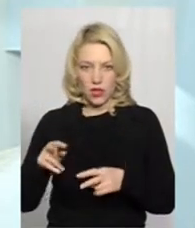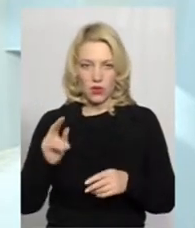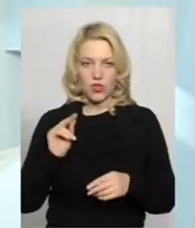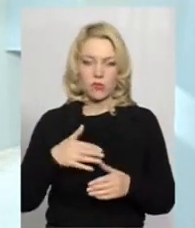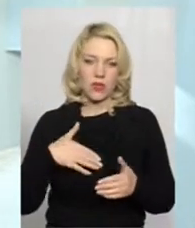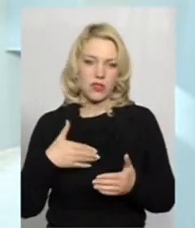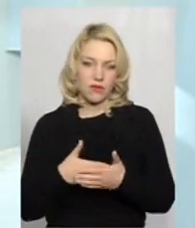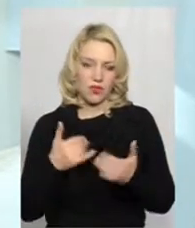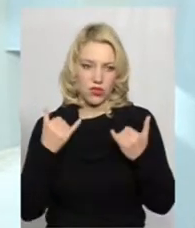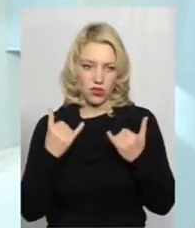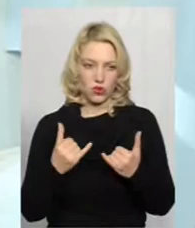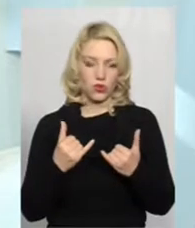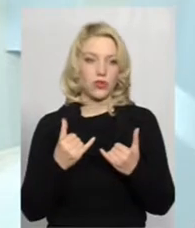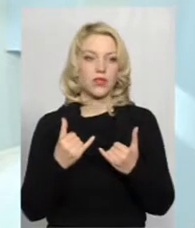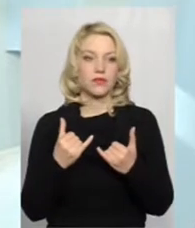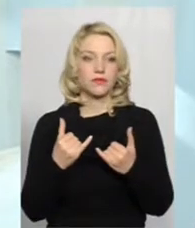Чим активніше сьогодні